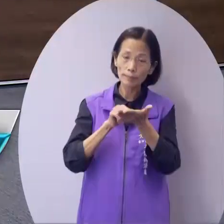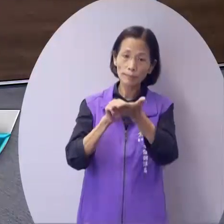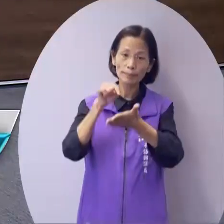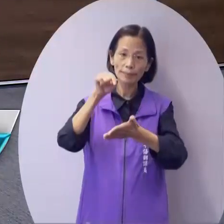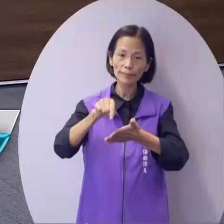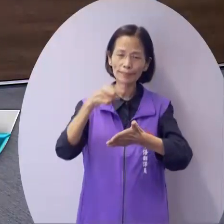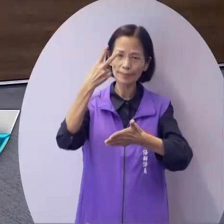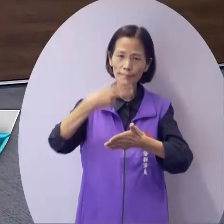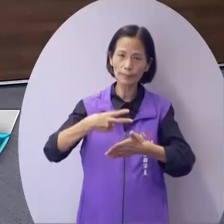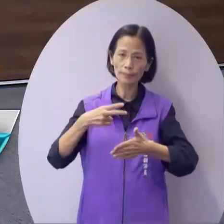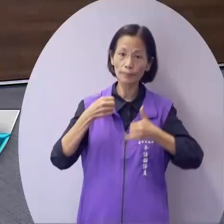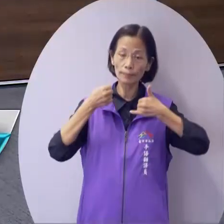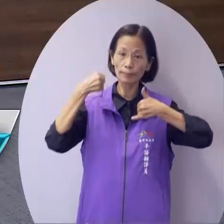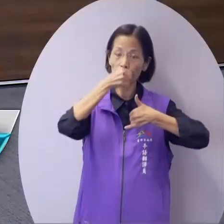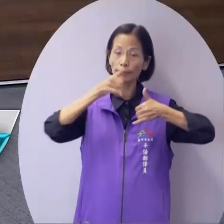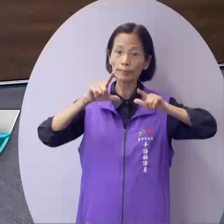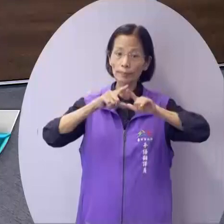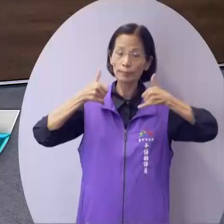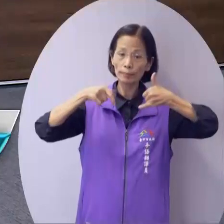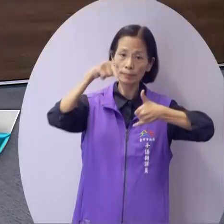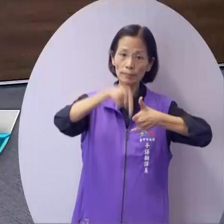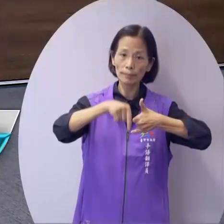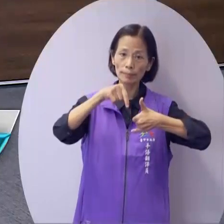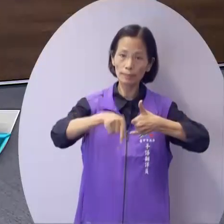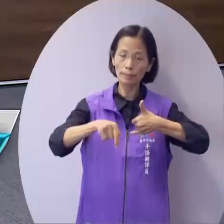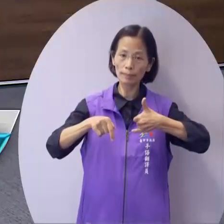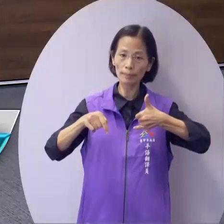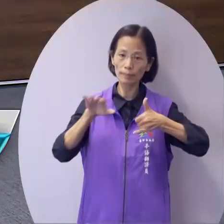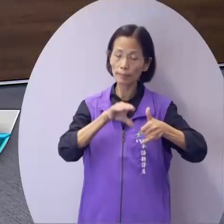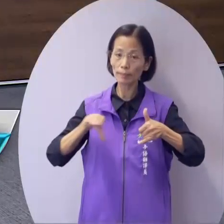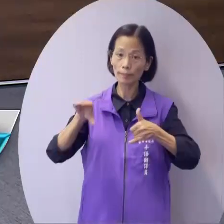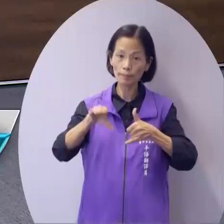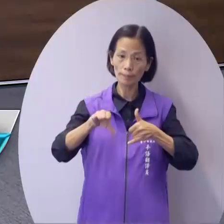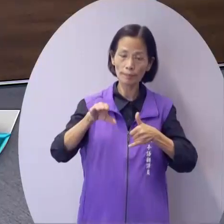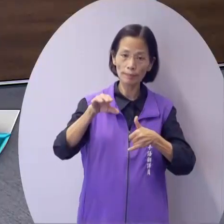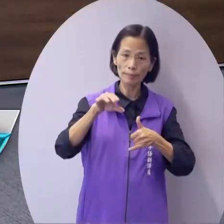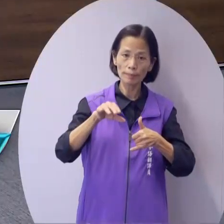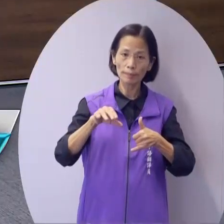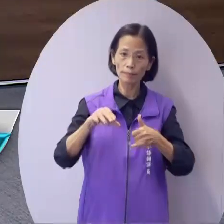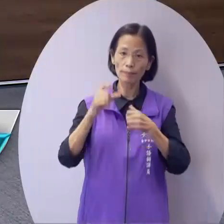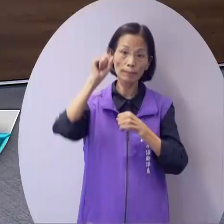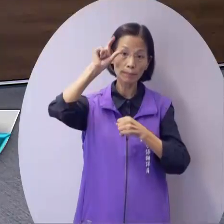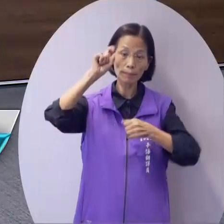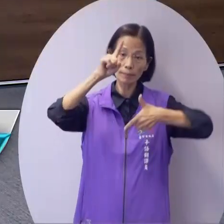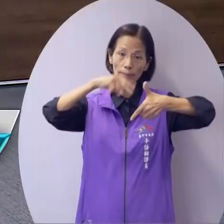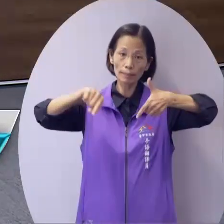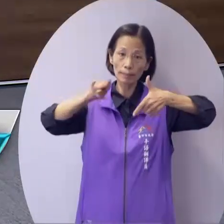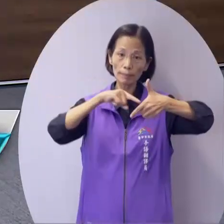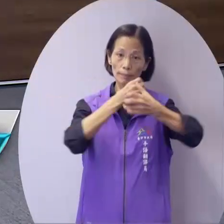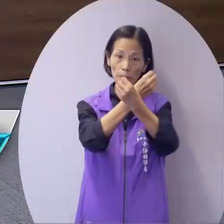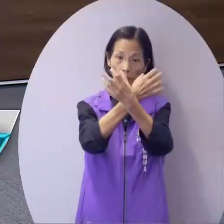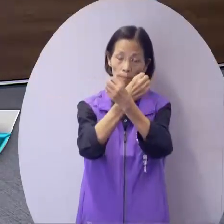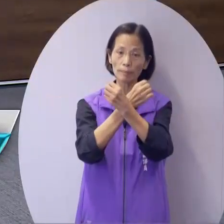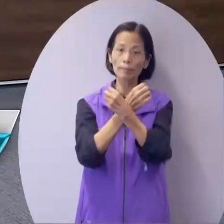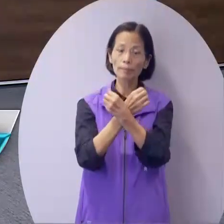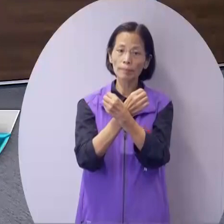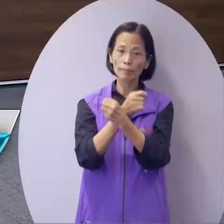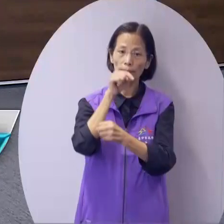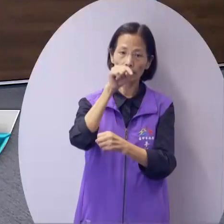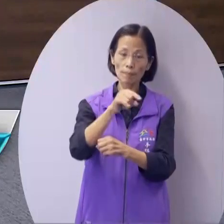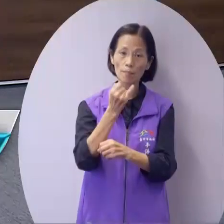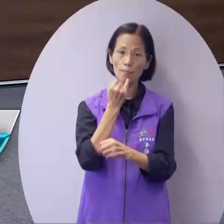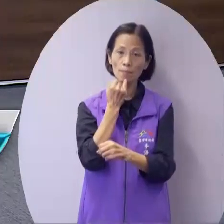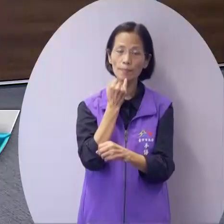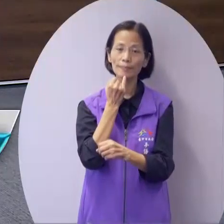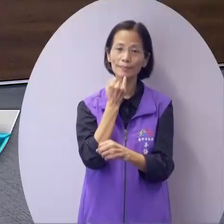们要在台湾大道这个部分，交流道部分以下来做这个智慧化的干道续进，那彻底能够